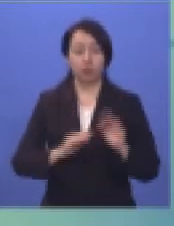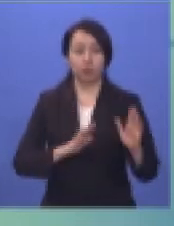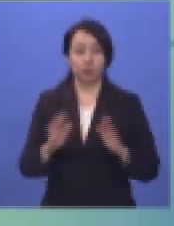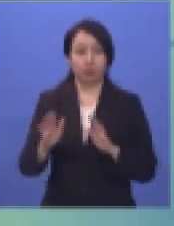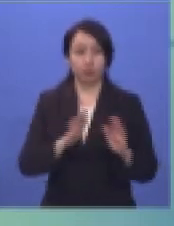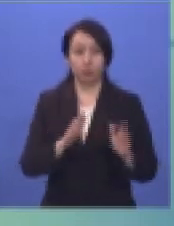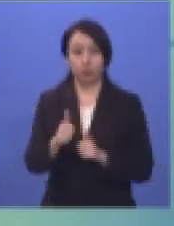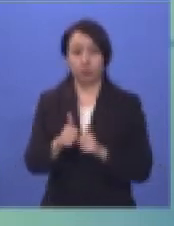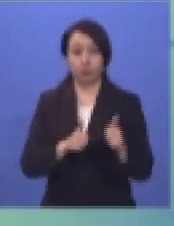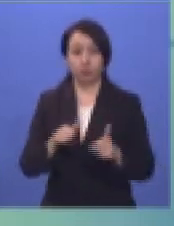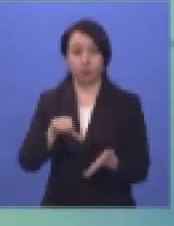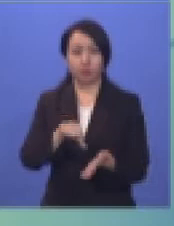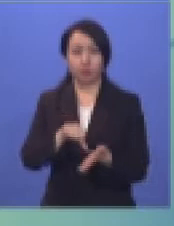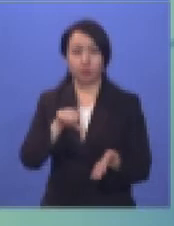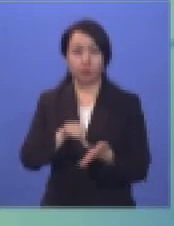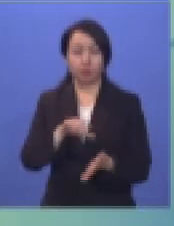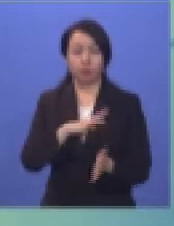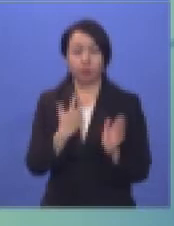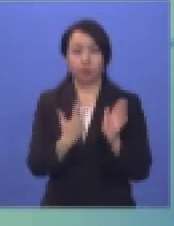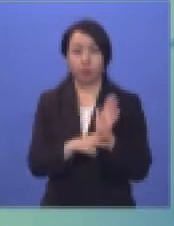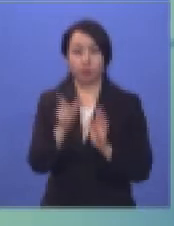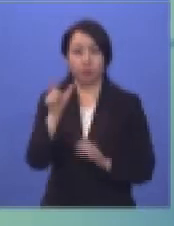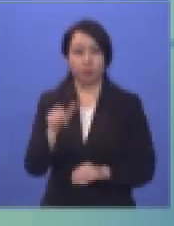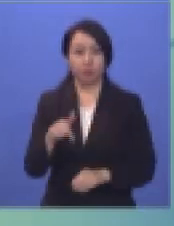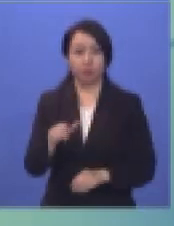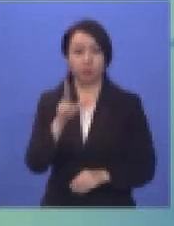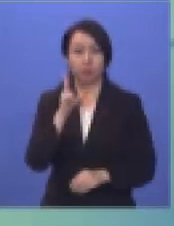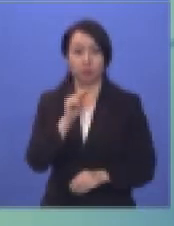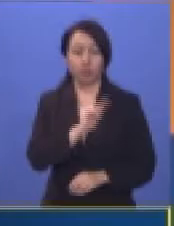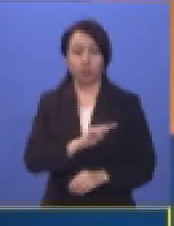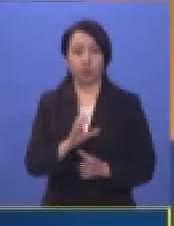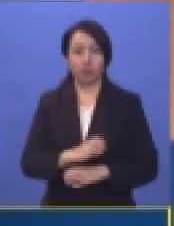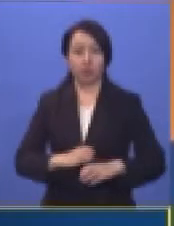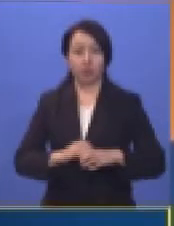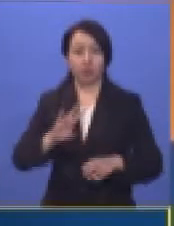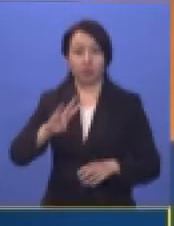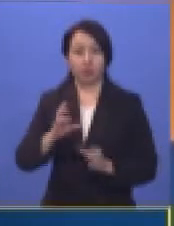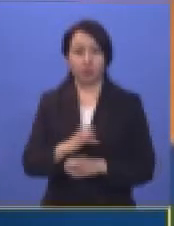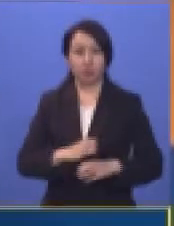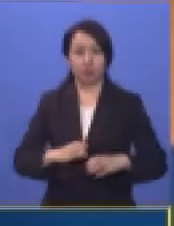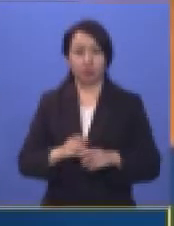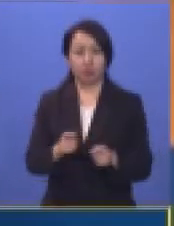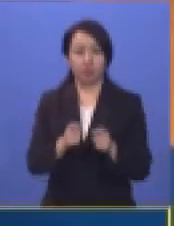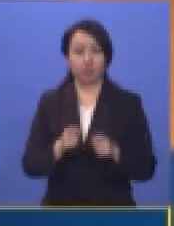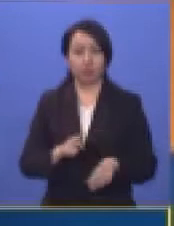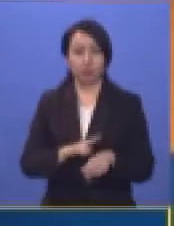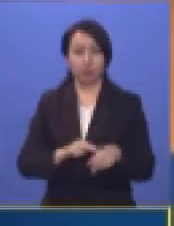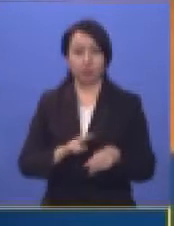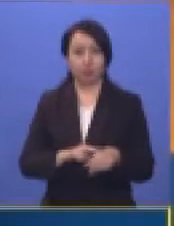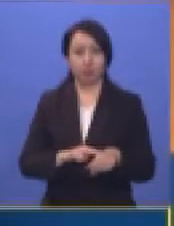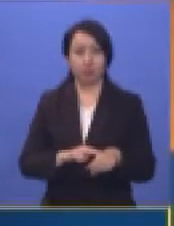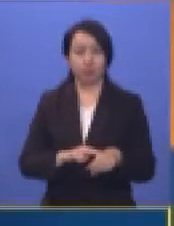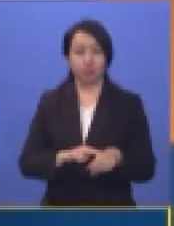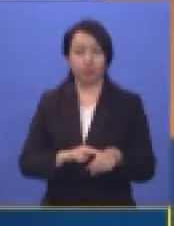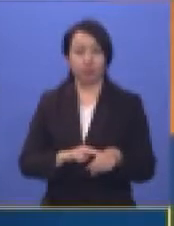по рукопашному бою соревнованиях приняли участие 80 человек в их числе сотрудники академии национальной гвардии департамента